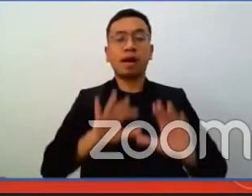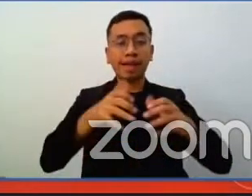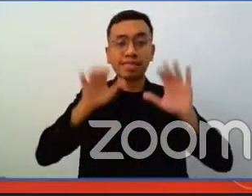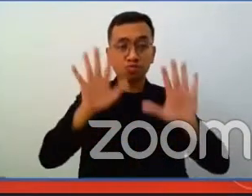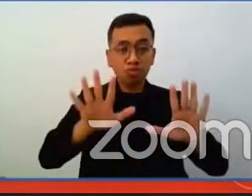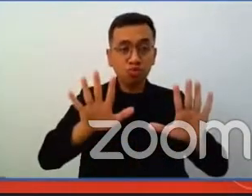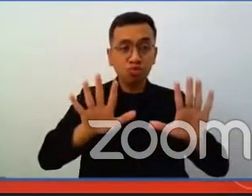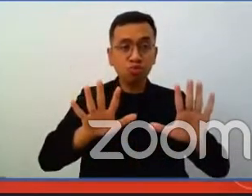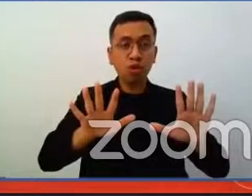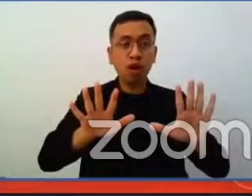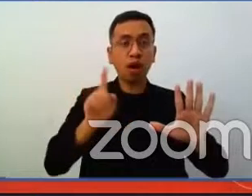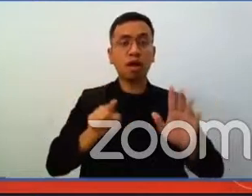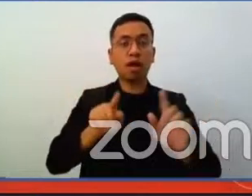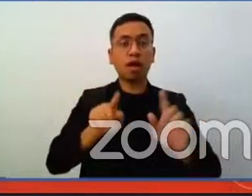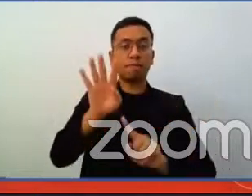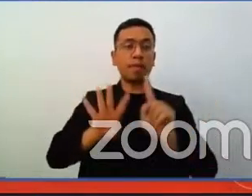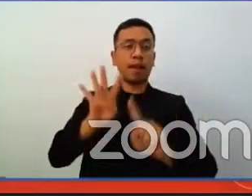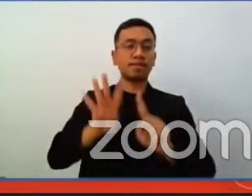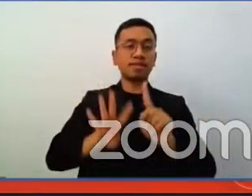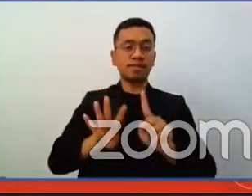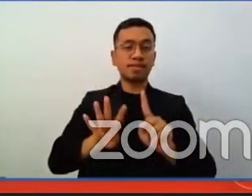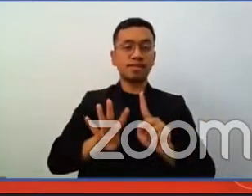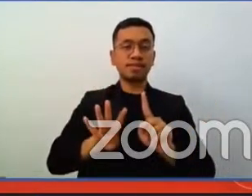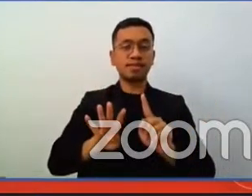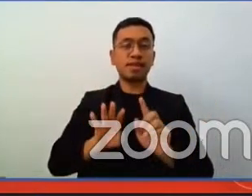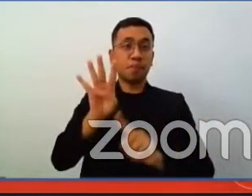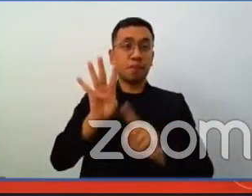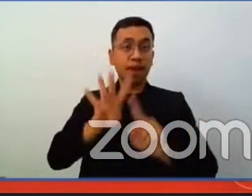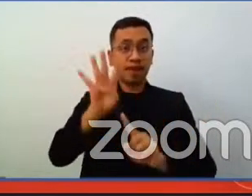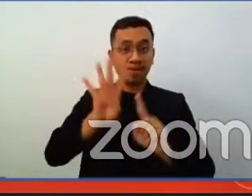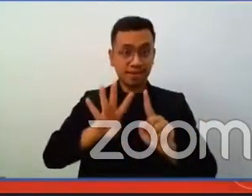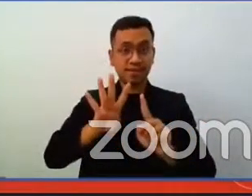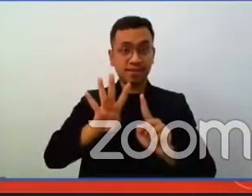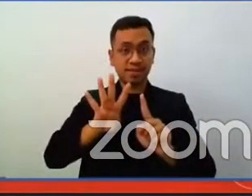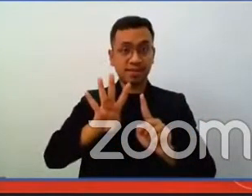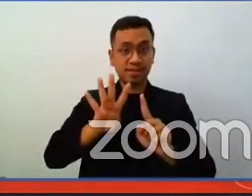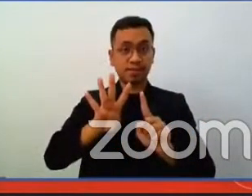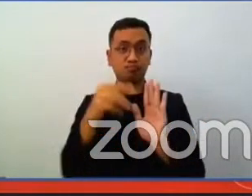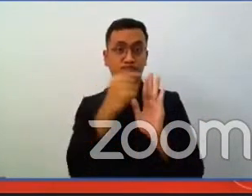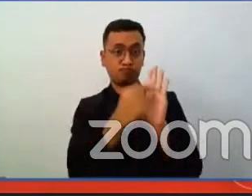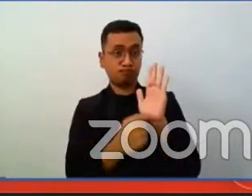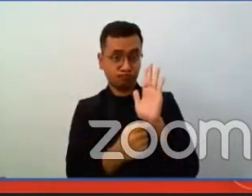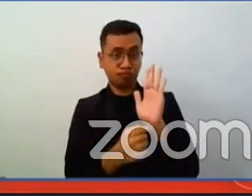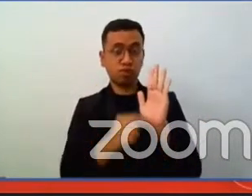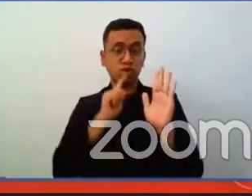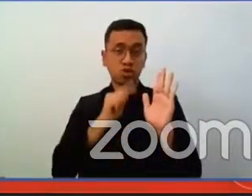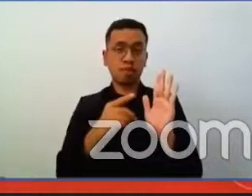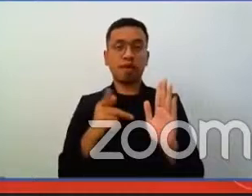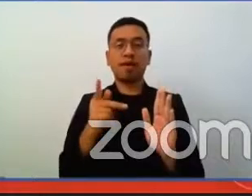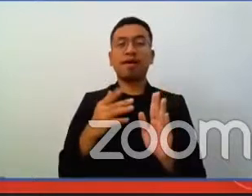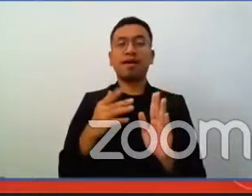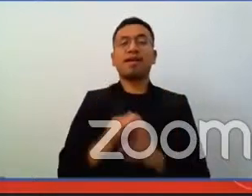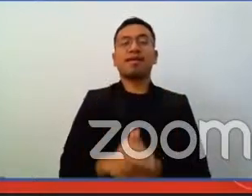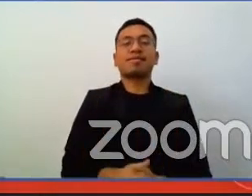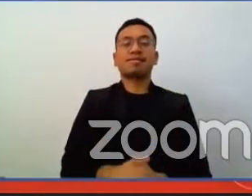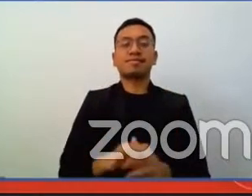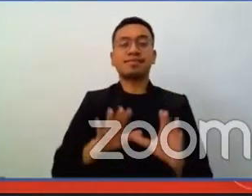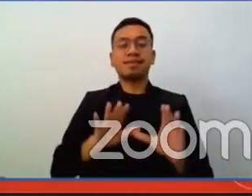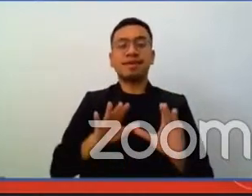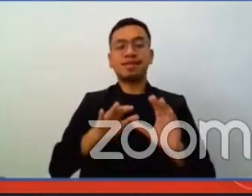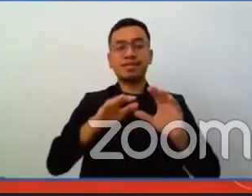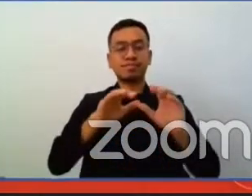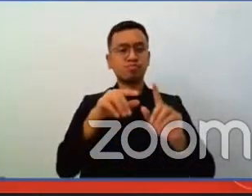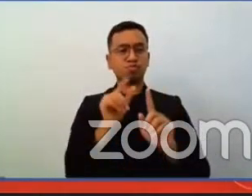itu ada 14 item yang memang menyajikan hasil pengukuran,